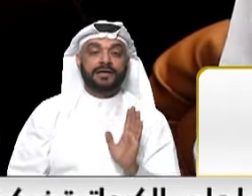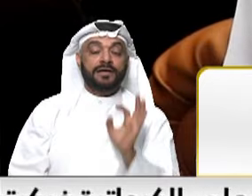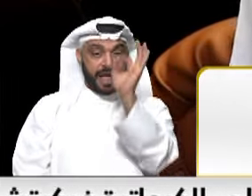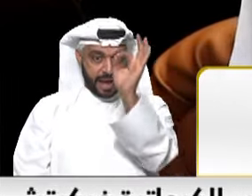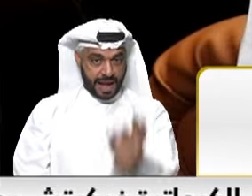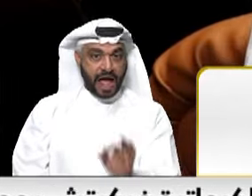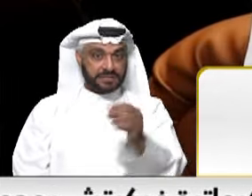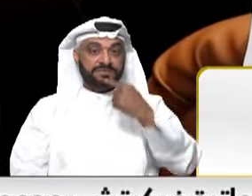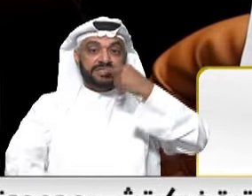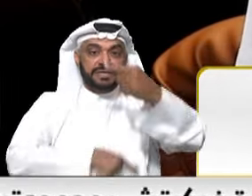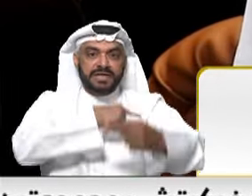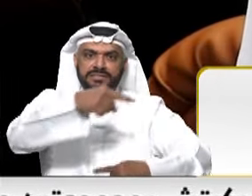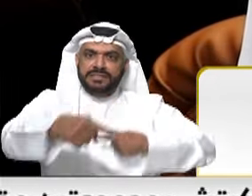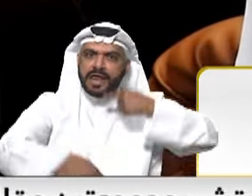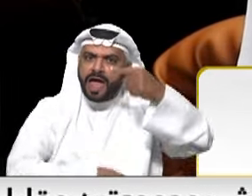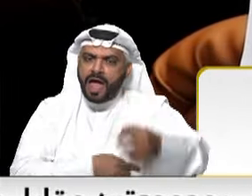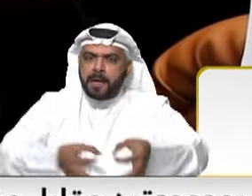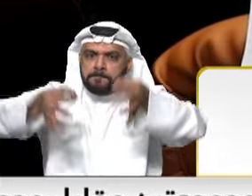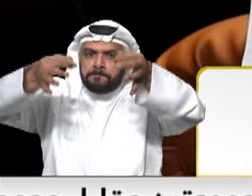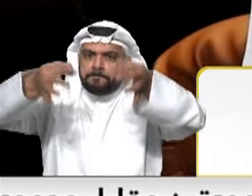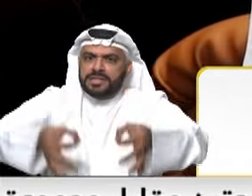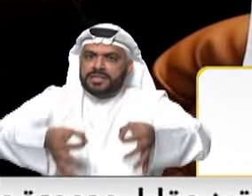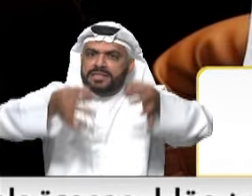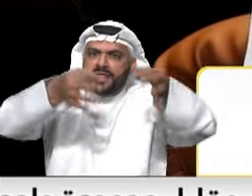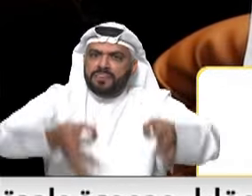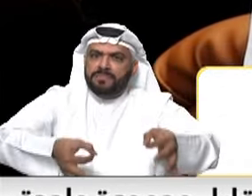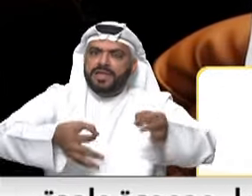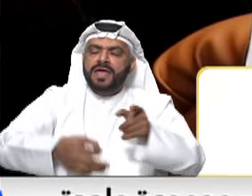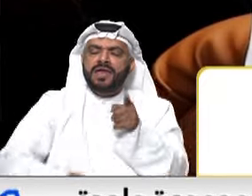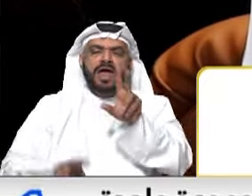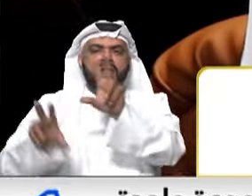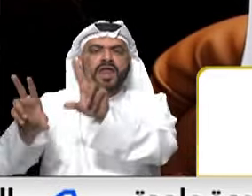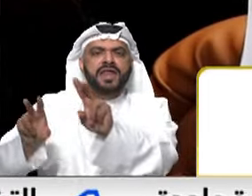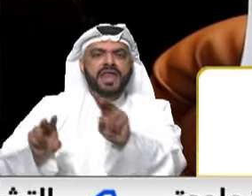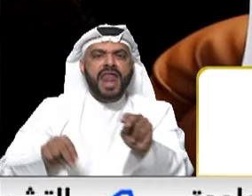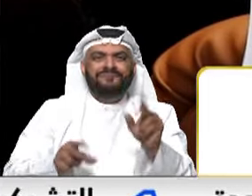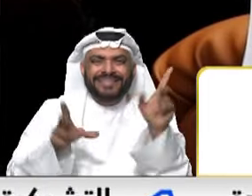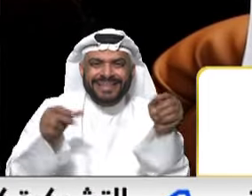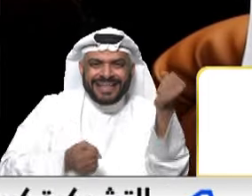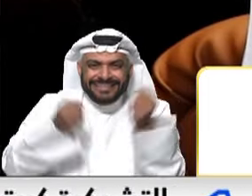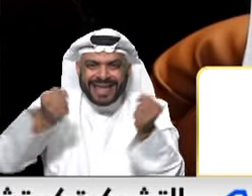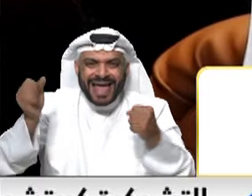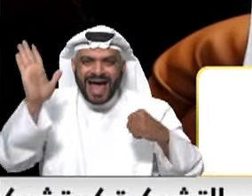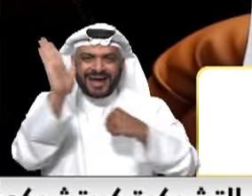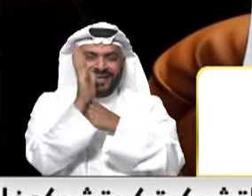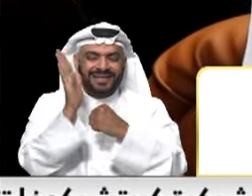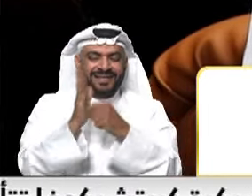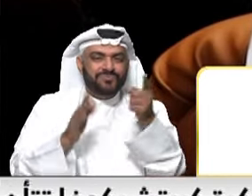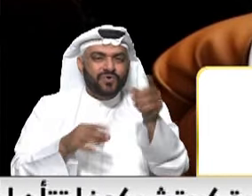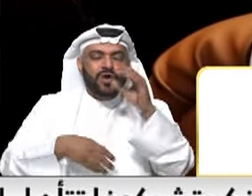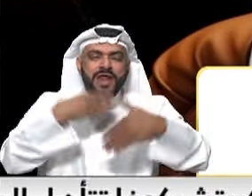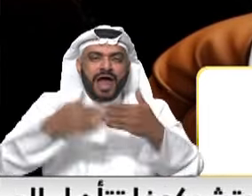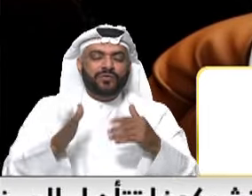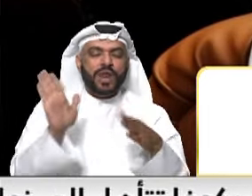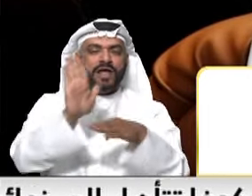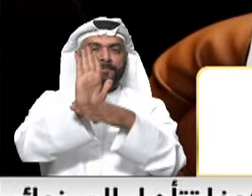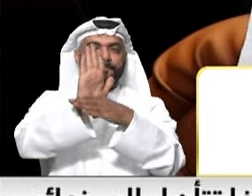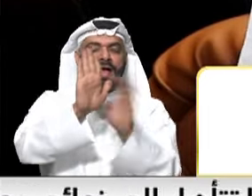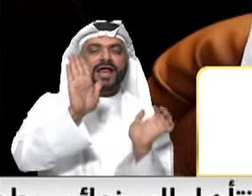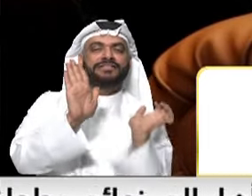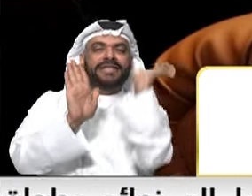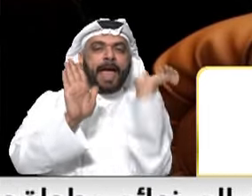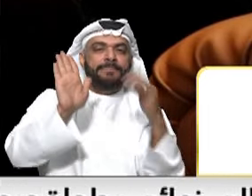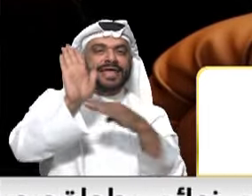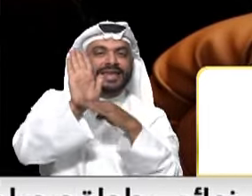كشف دوري منظم بحيث إن هذا الكشف يقلل مثل ما نقول المشاكل اللي راح تصير، لأن